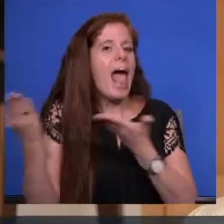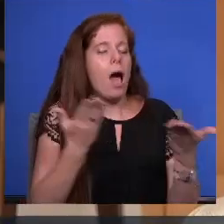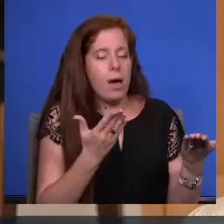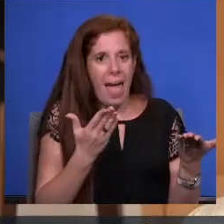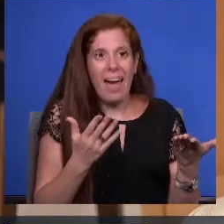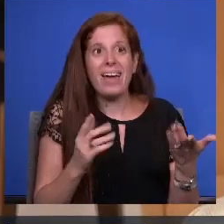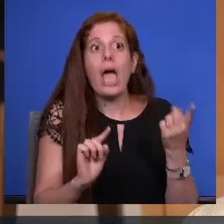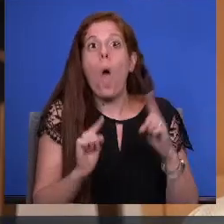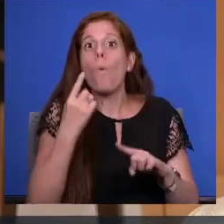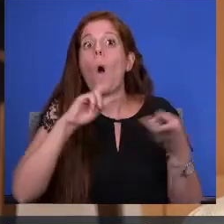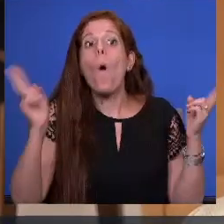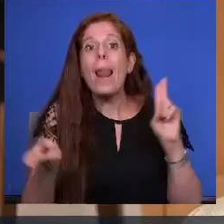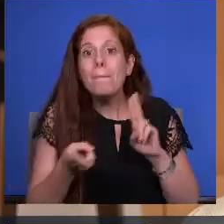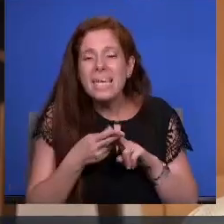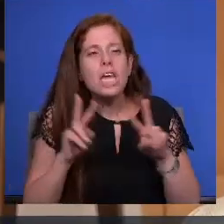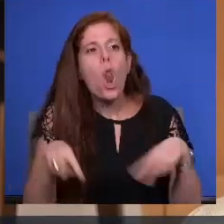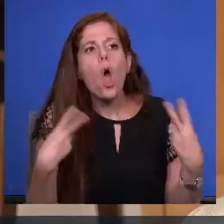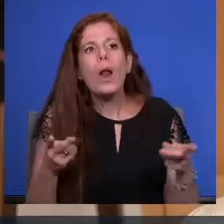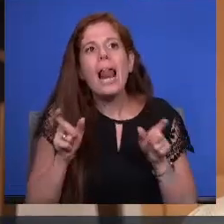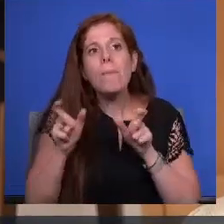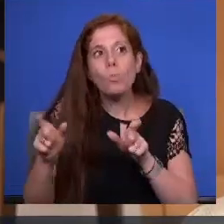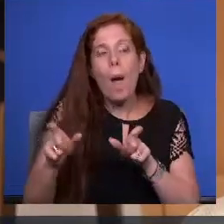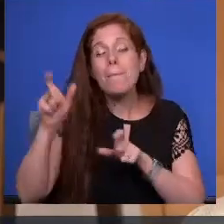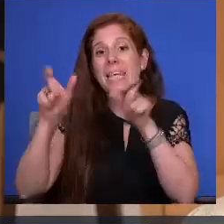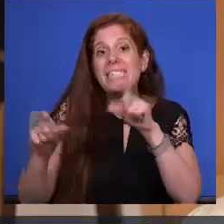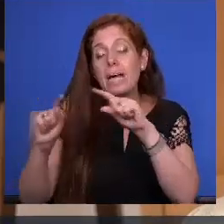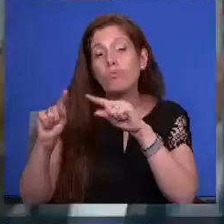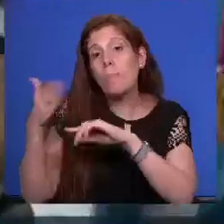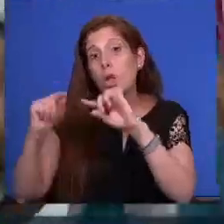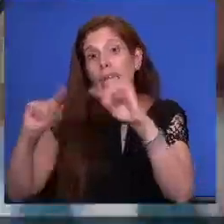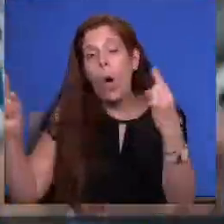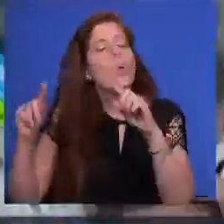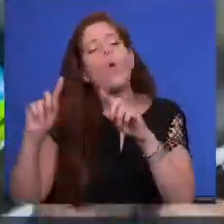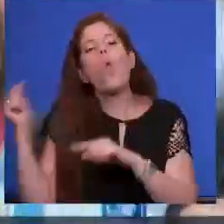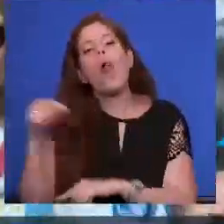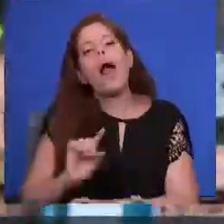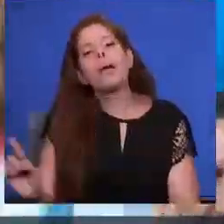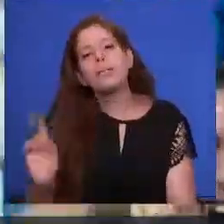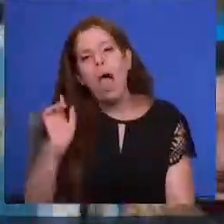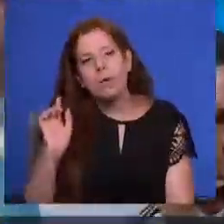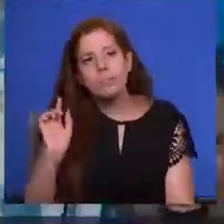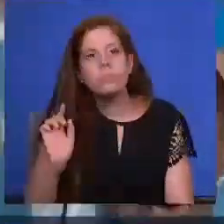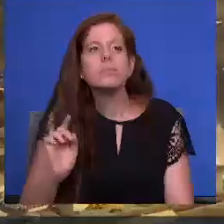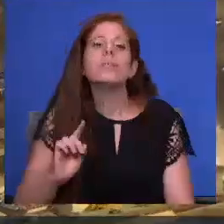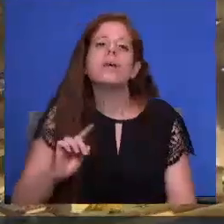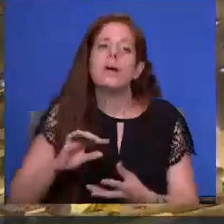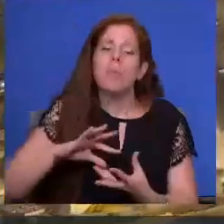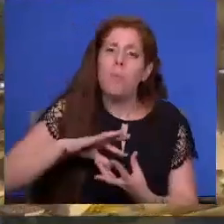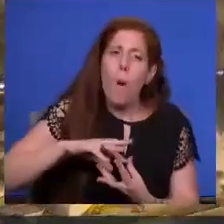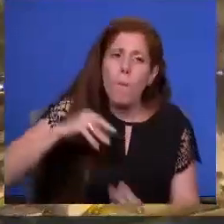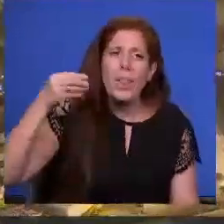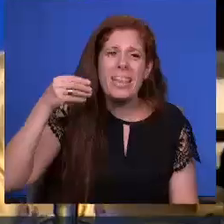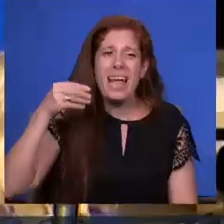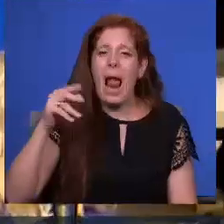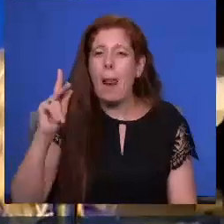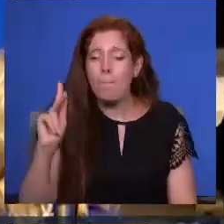לא תוכל למנוע מאזרחים של מדינות אחרות לא להגיע לשם. כמו במונדיאל בקטר או באקספו